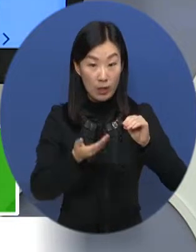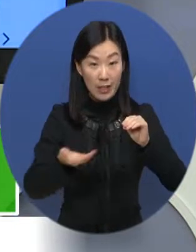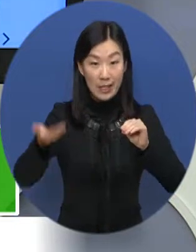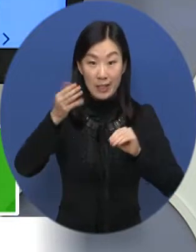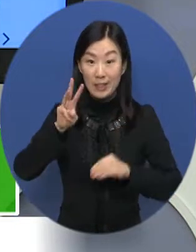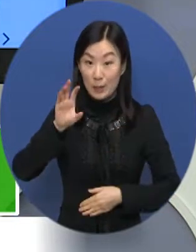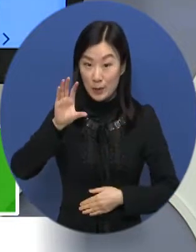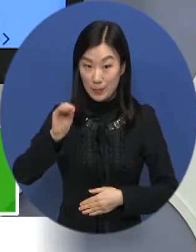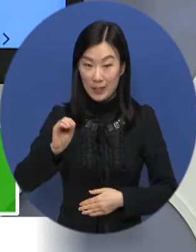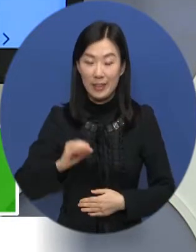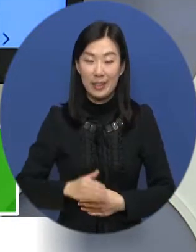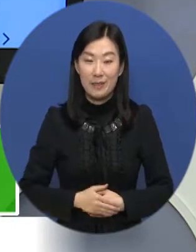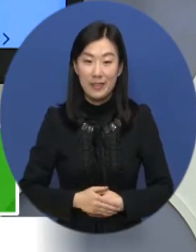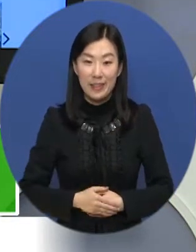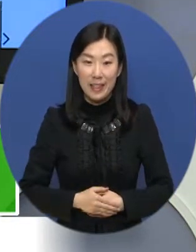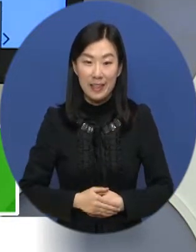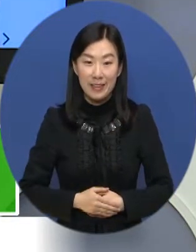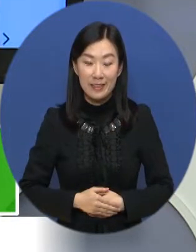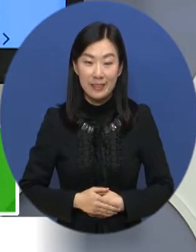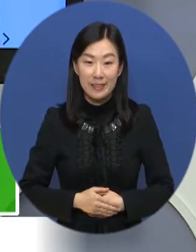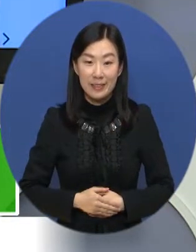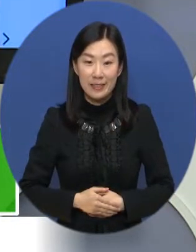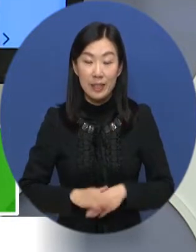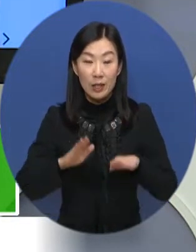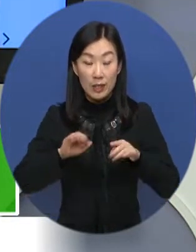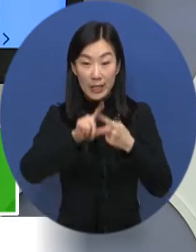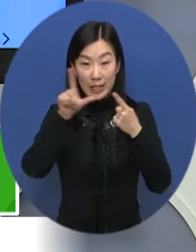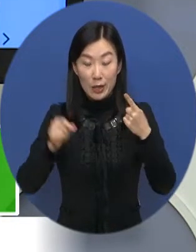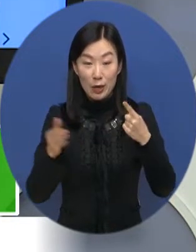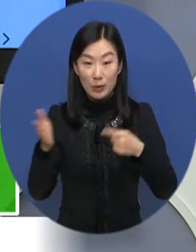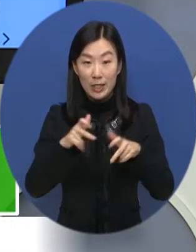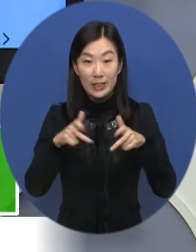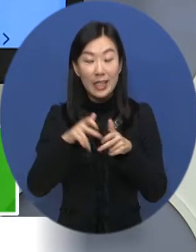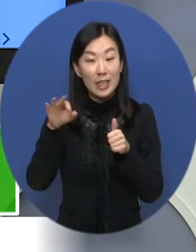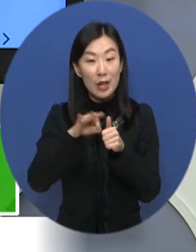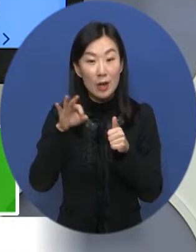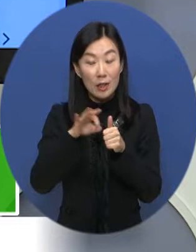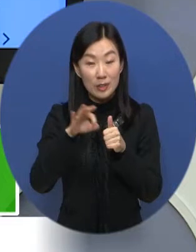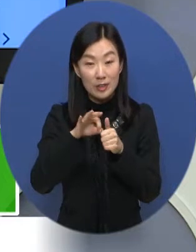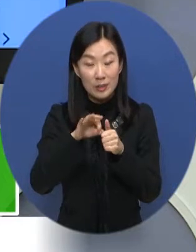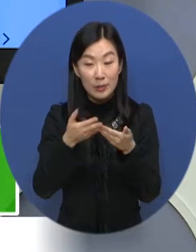현재25만원에서30만원으로인상될예정이다. 한편,이번달부터